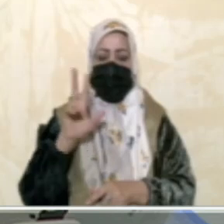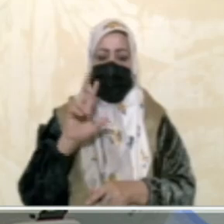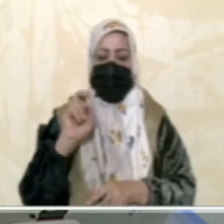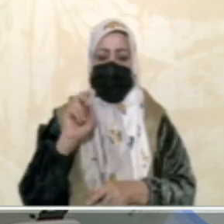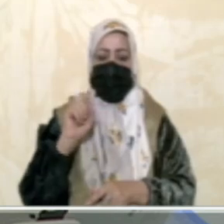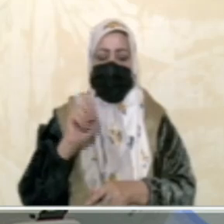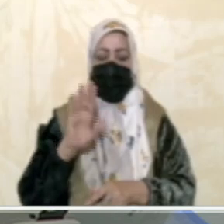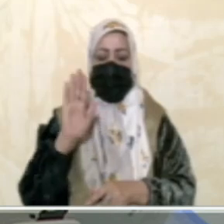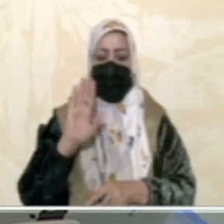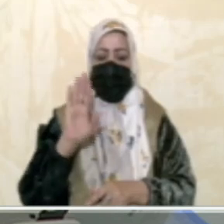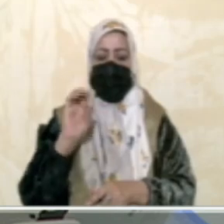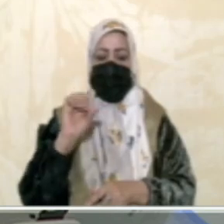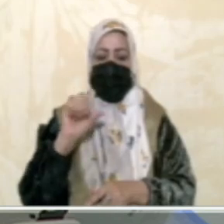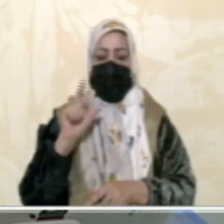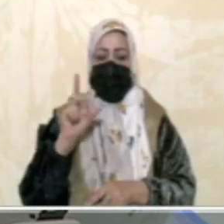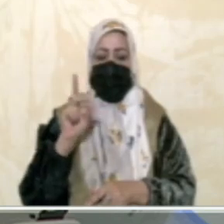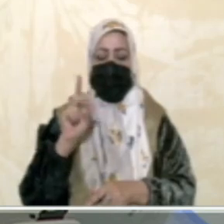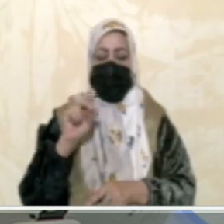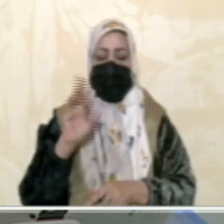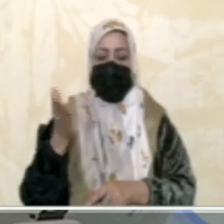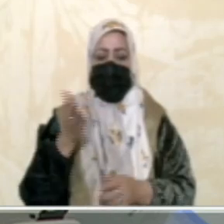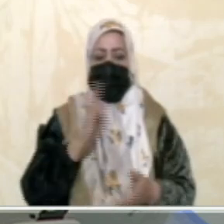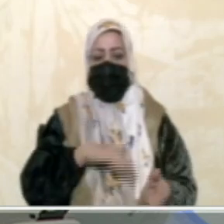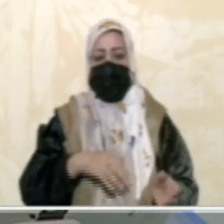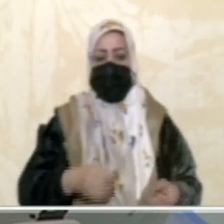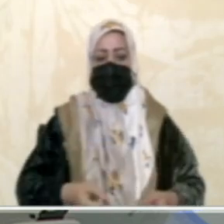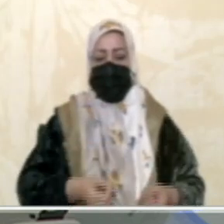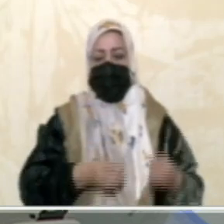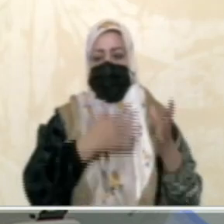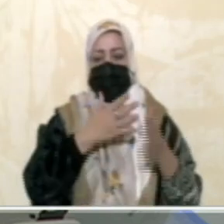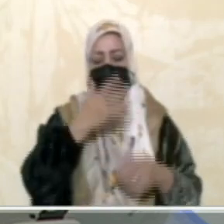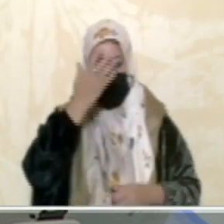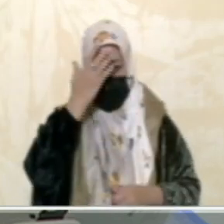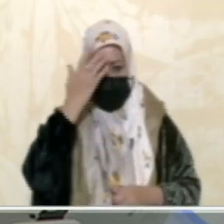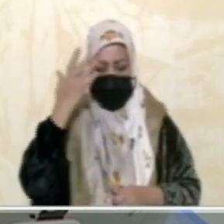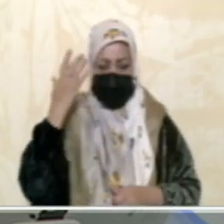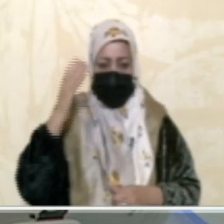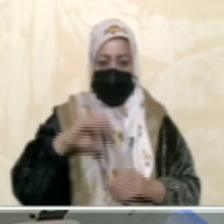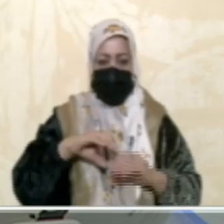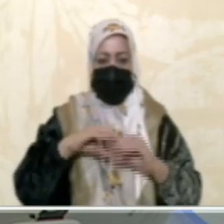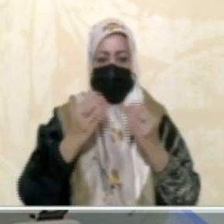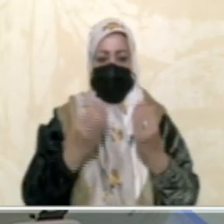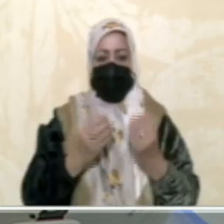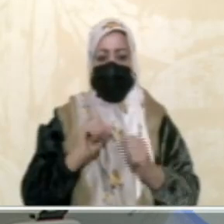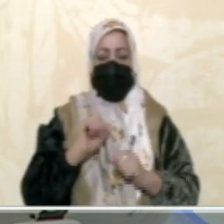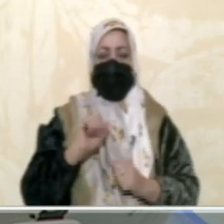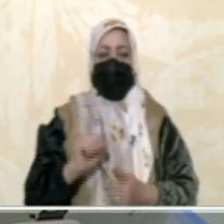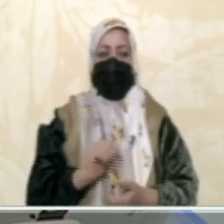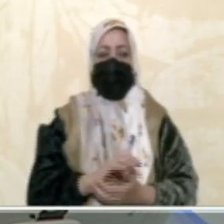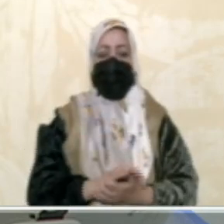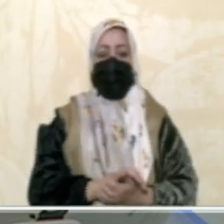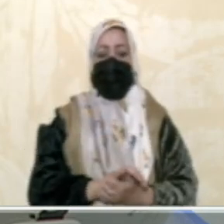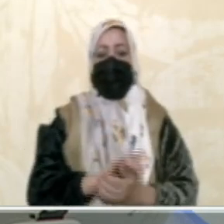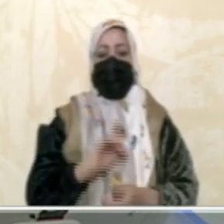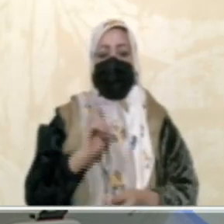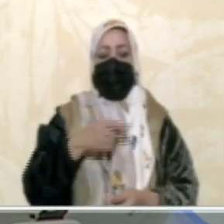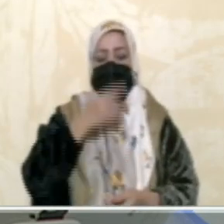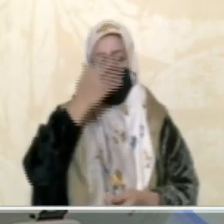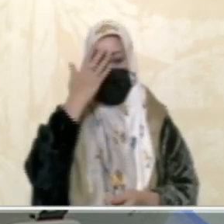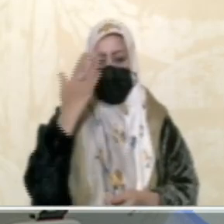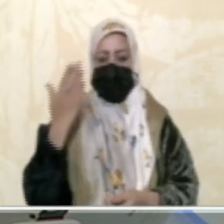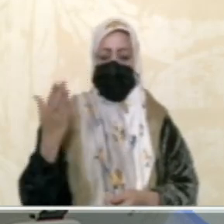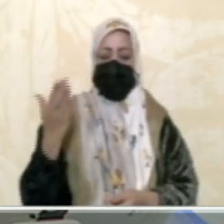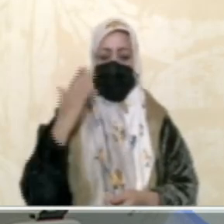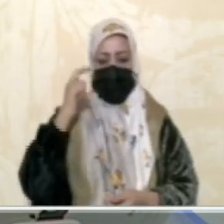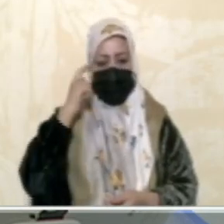احد علماء تاجوراء واحد الاعلام الكبار في البلاد الليبيه